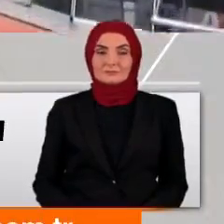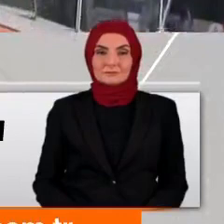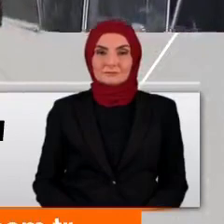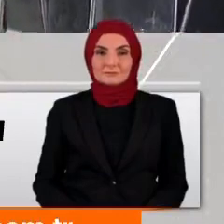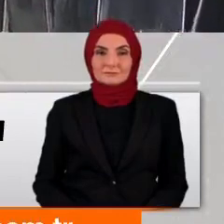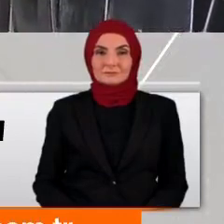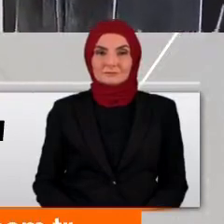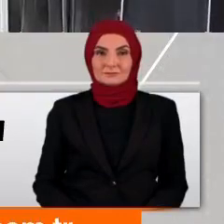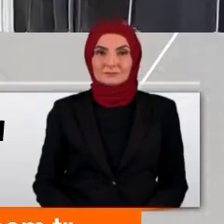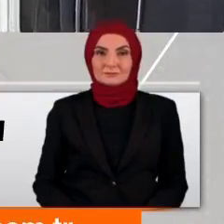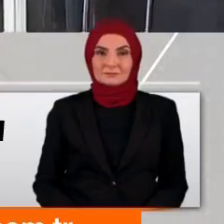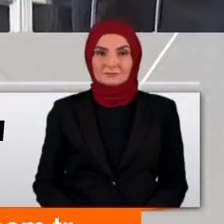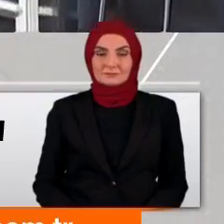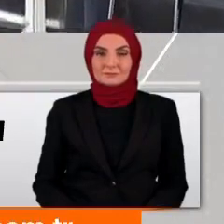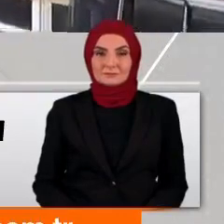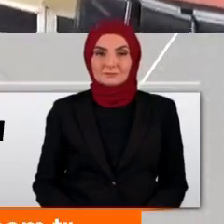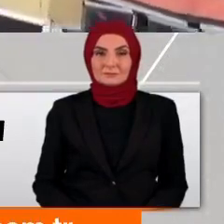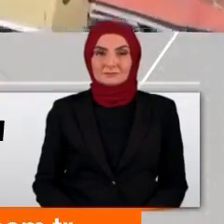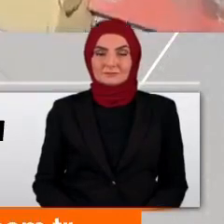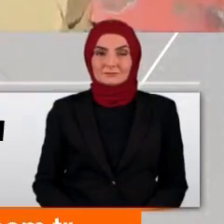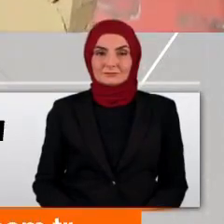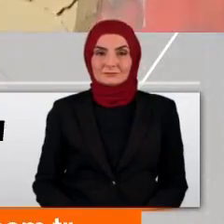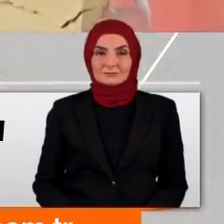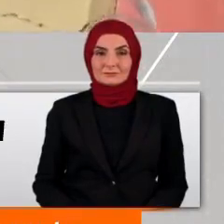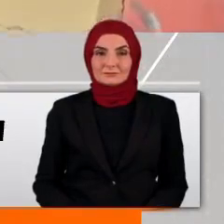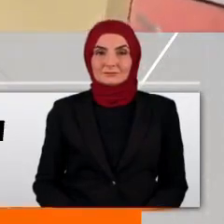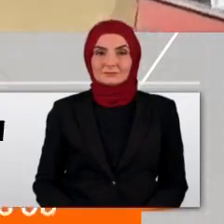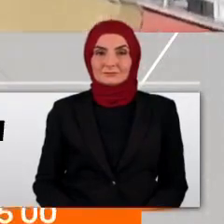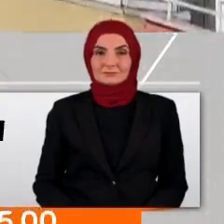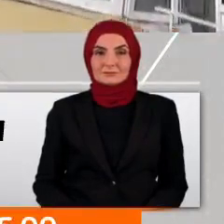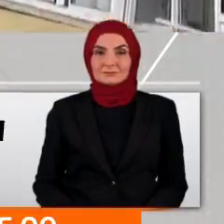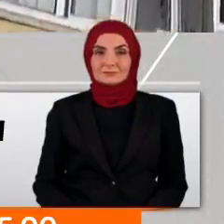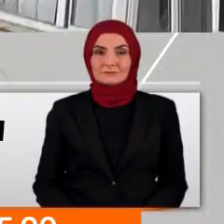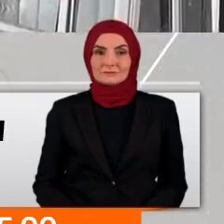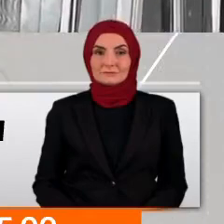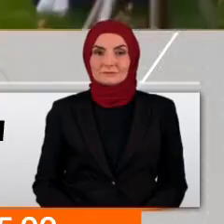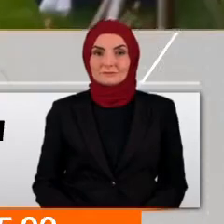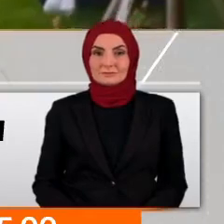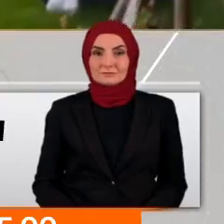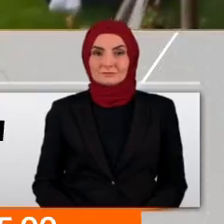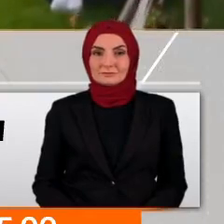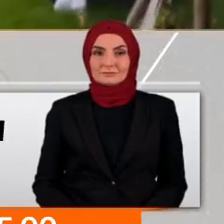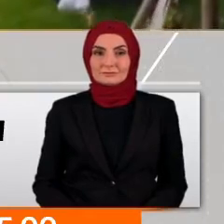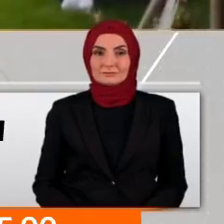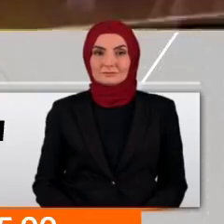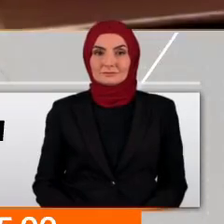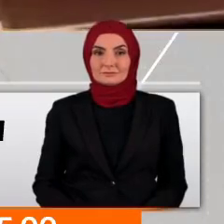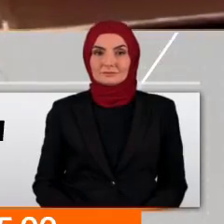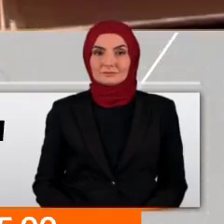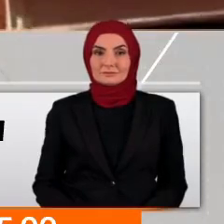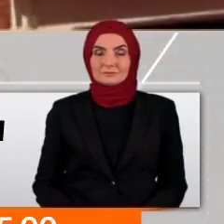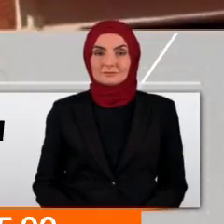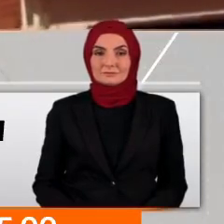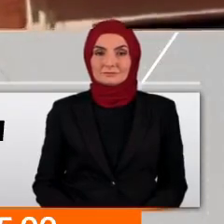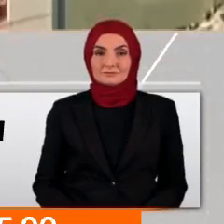de halkıma dediğim gibi bize bir yıl müsaade edin. Biz bir yıl içerisinde inşallah bu